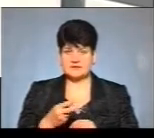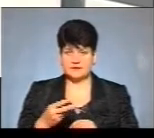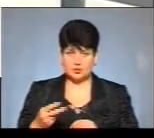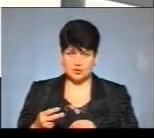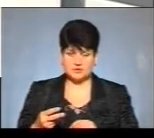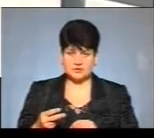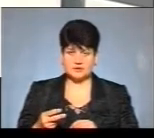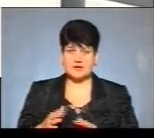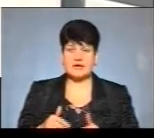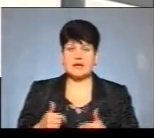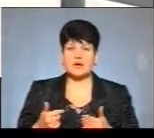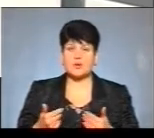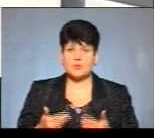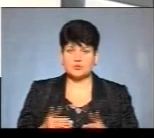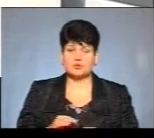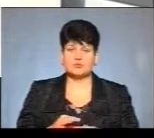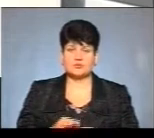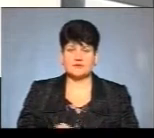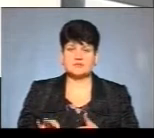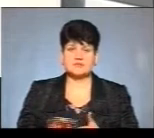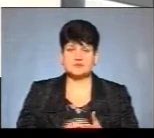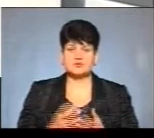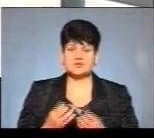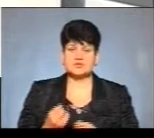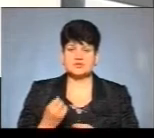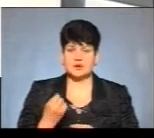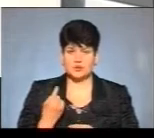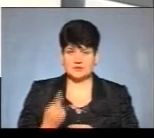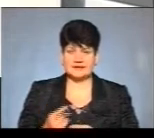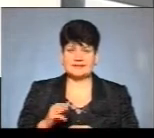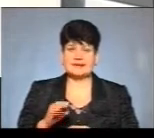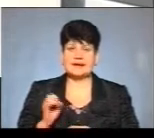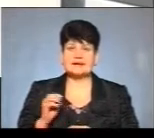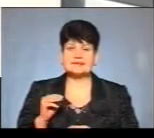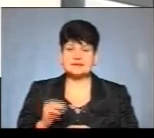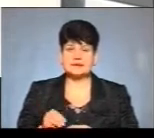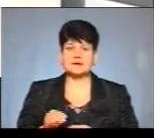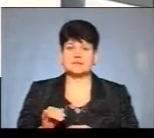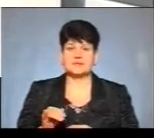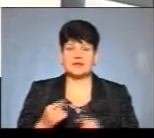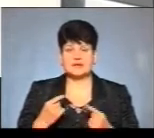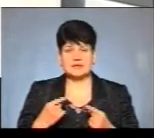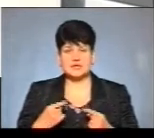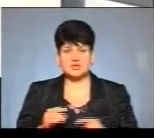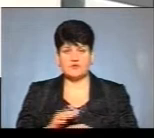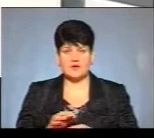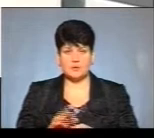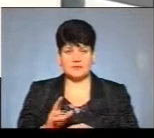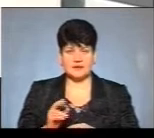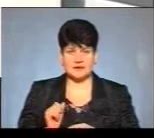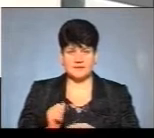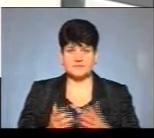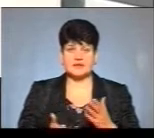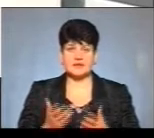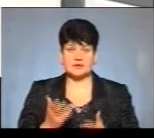тесті, рекомендовано провести одразу ще один такий самий тест, але тестом іншого виробника.